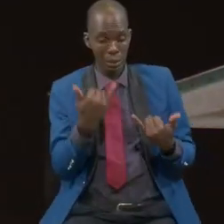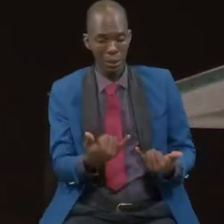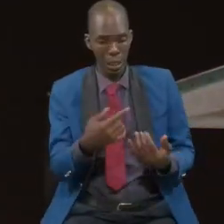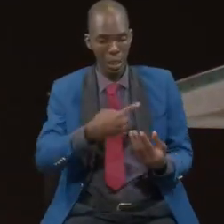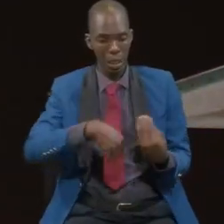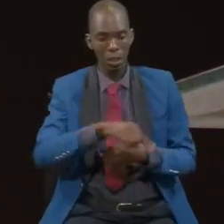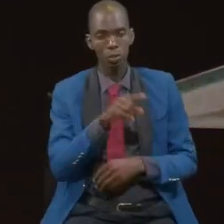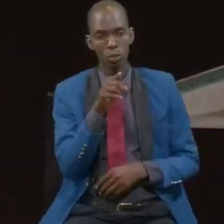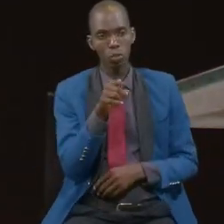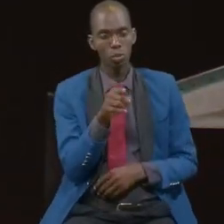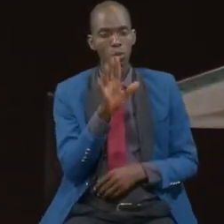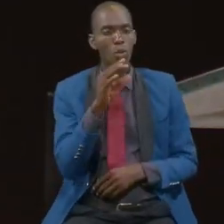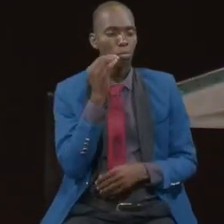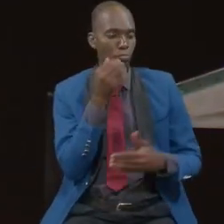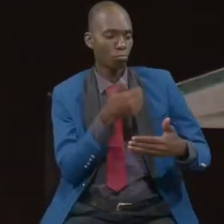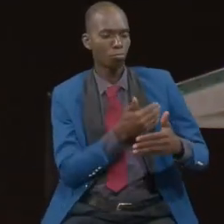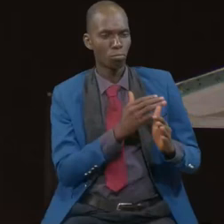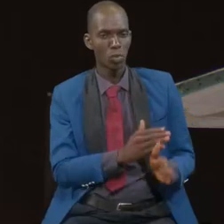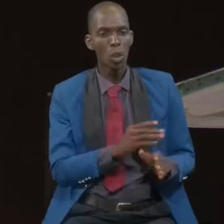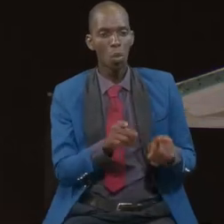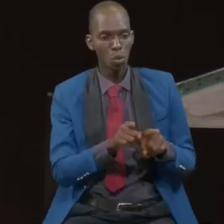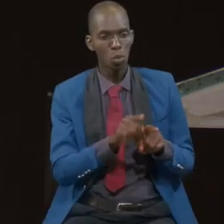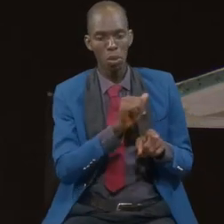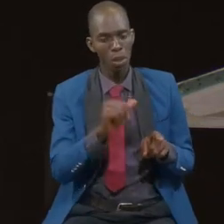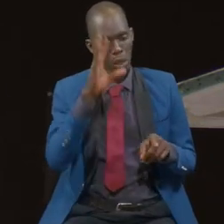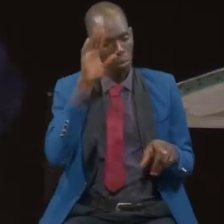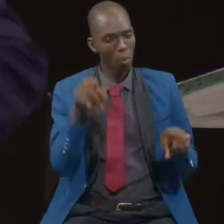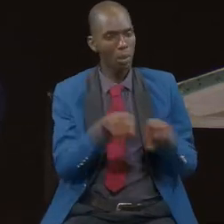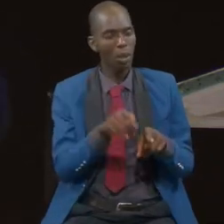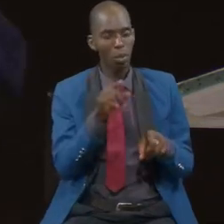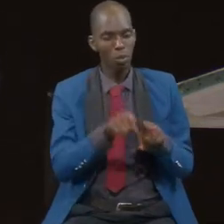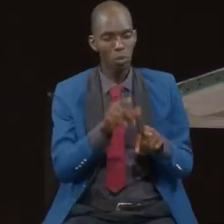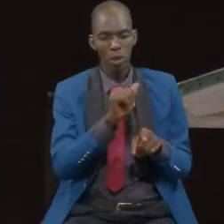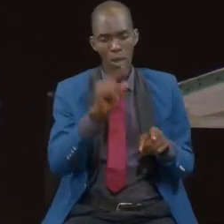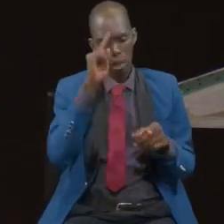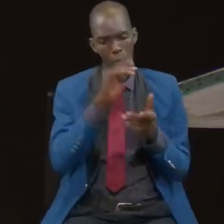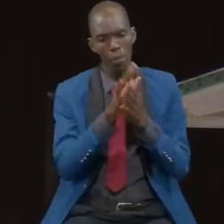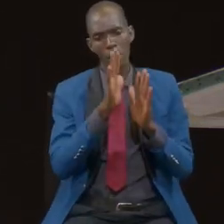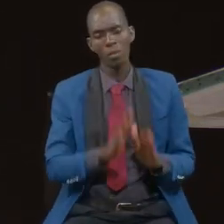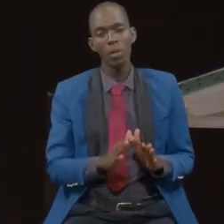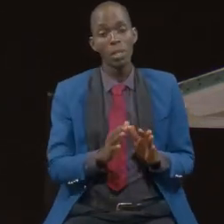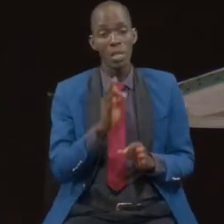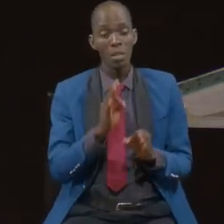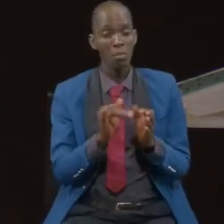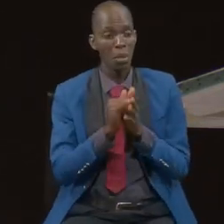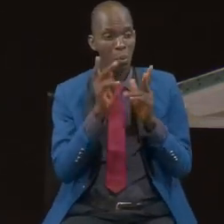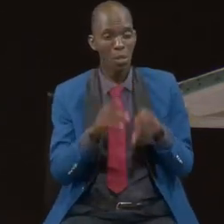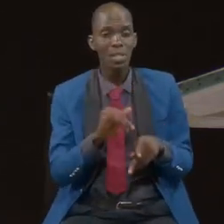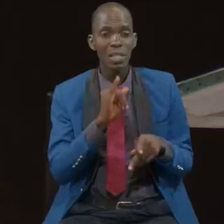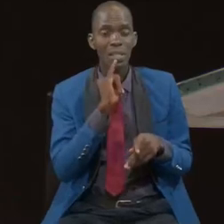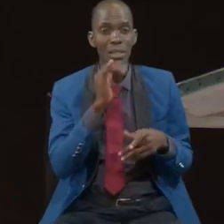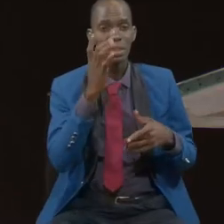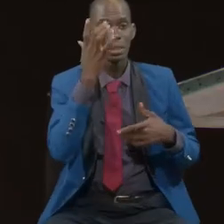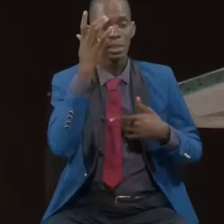autour de vous là-bas, votre voisin là-bas, qui a aussi un frère, une sœur, si la personne